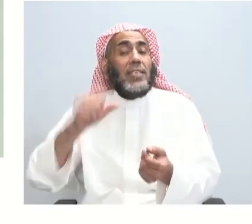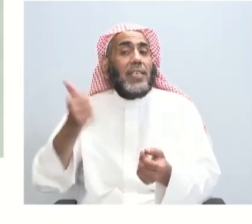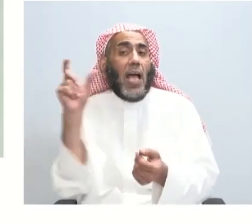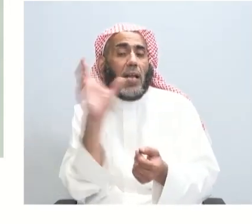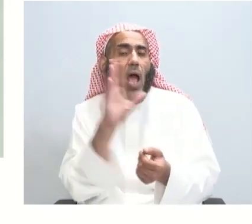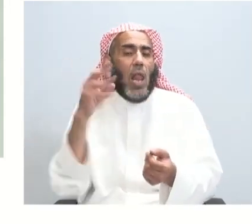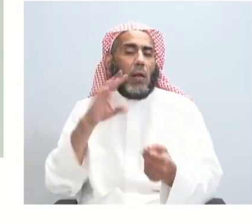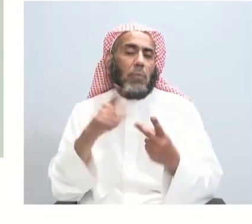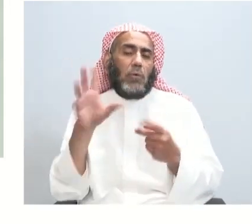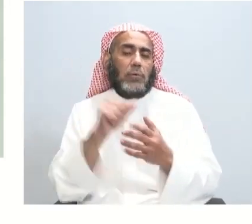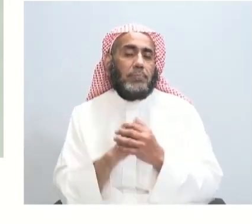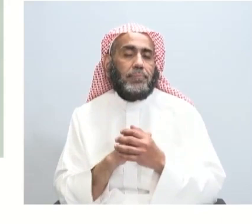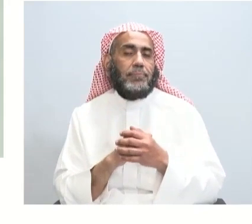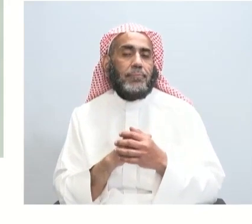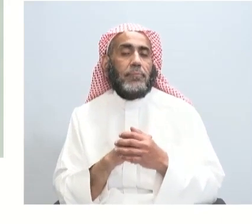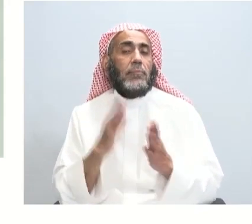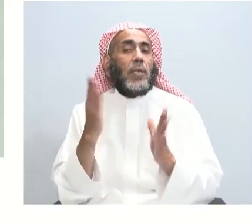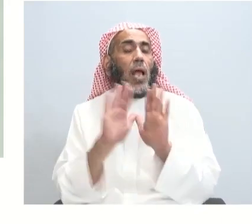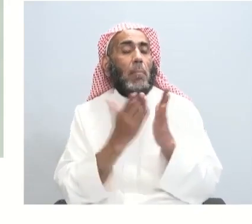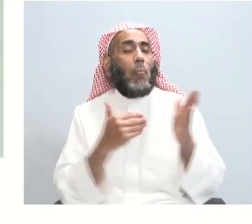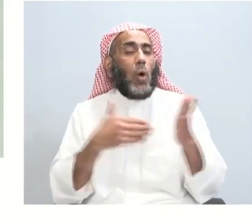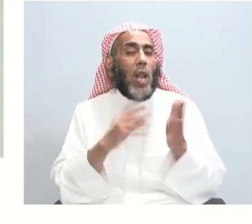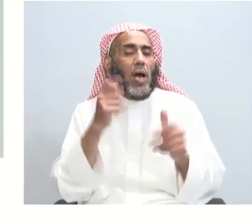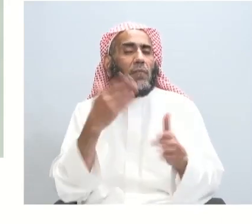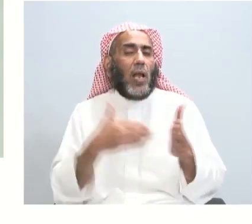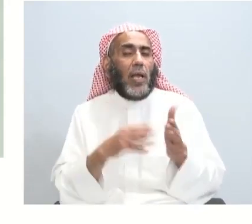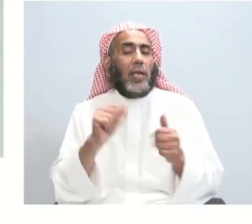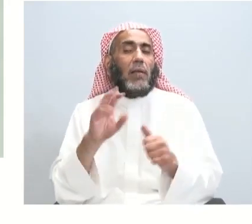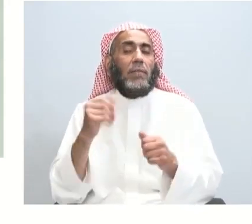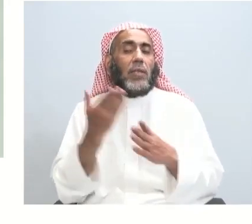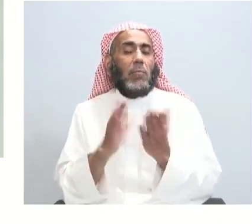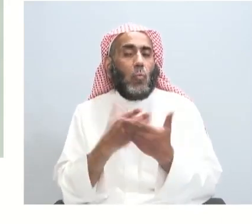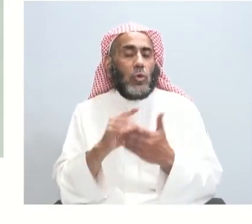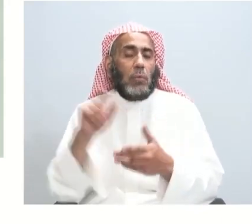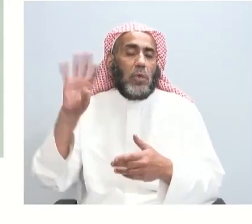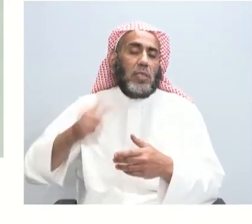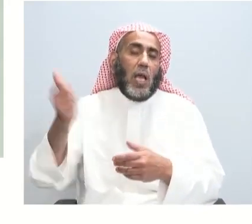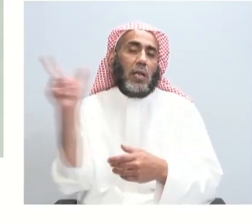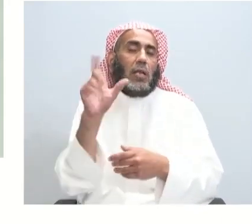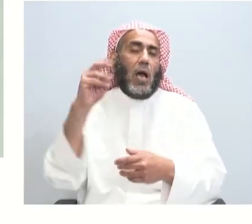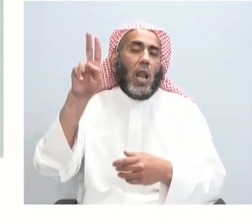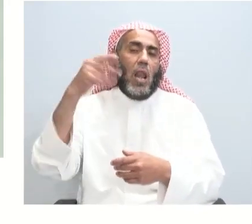صحيح؟ الباب هو الحرف الأخير والفصل هو الحرف الأول في معجم لسان العرب.